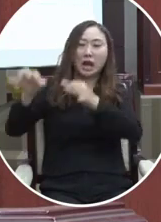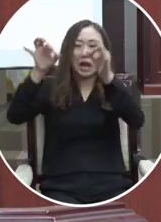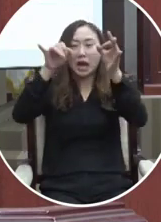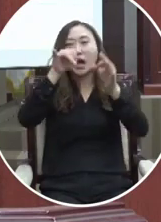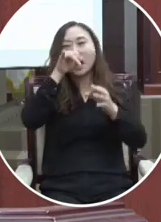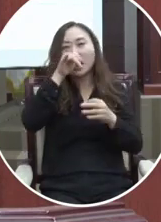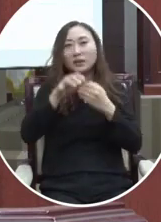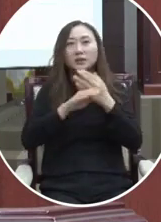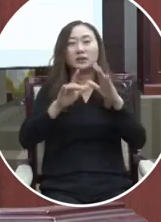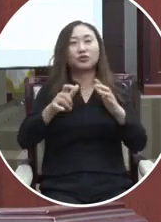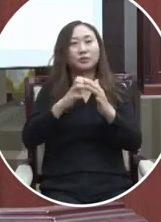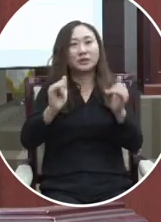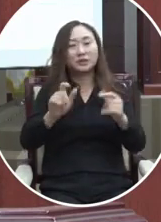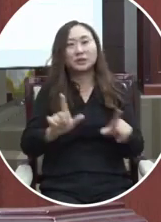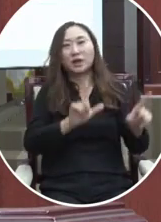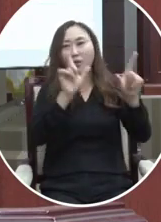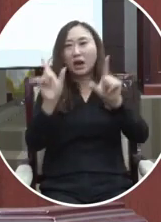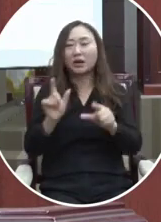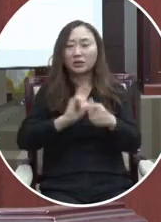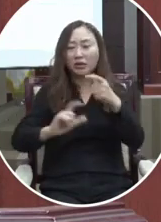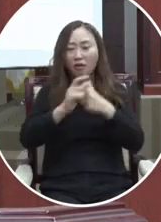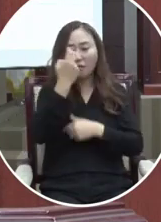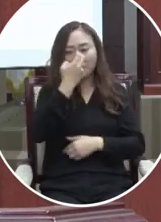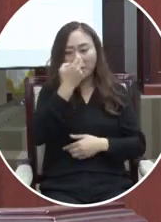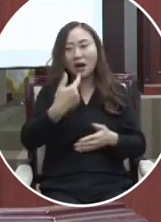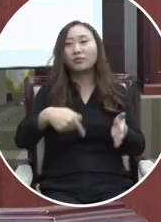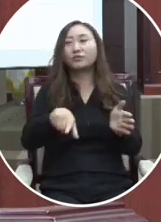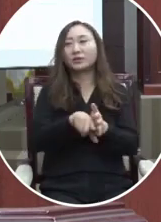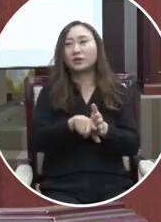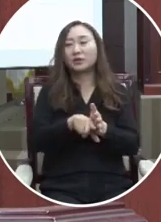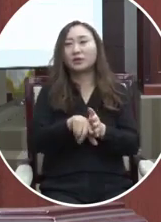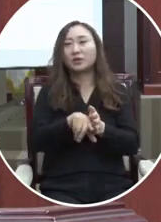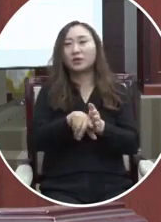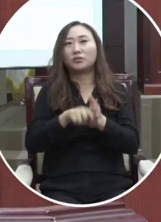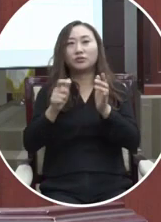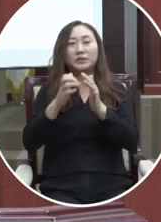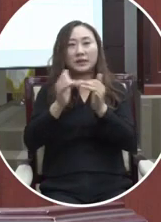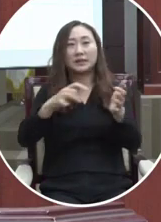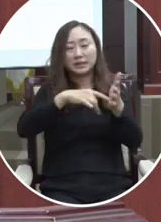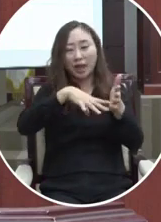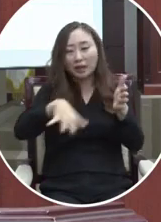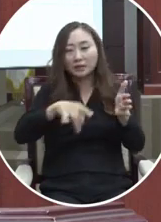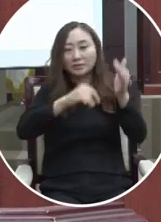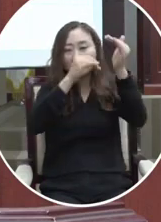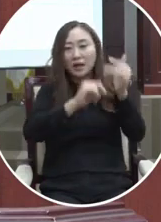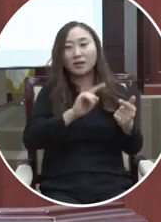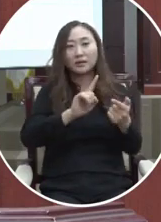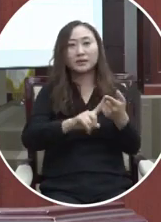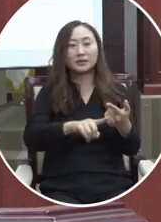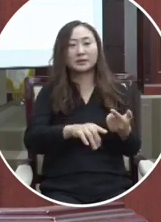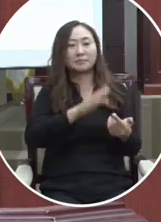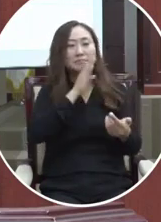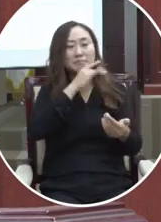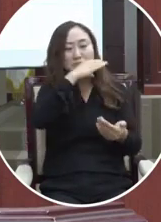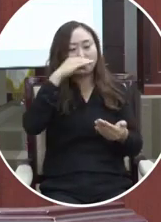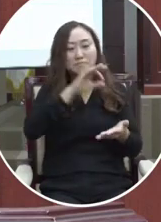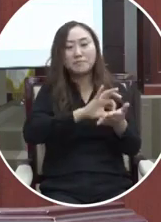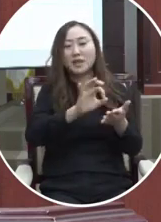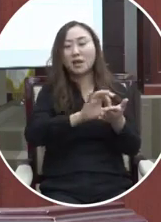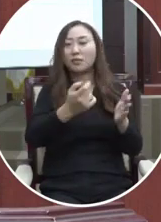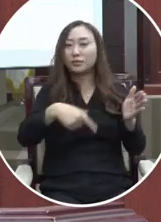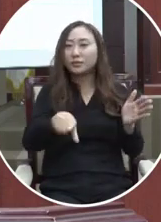인상 속에 허덕이는 주민 생활을 하나라도 더 살피기 위해 국민들께서 납부하신 세금을 제대로 쓰기